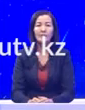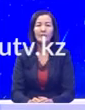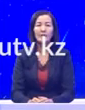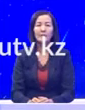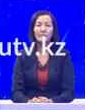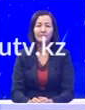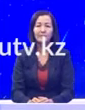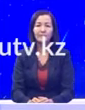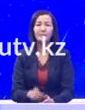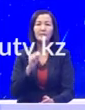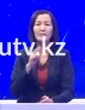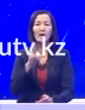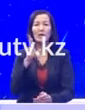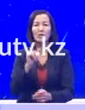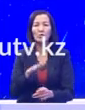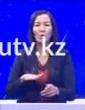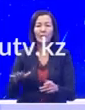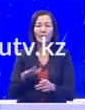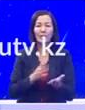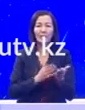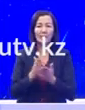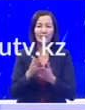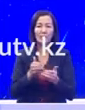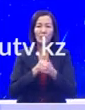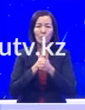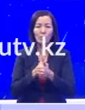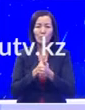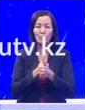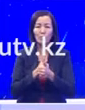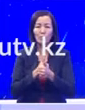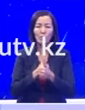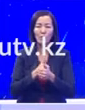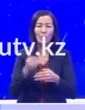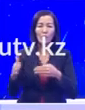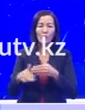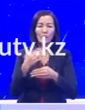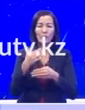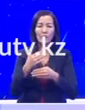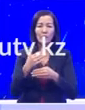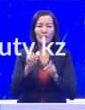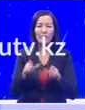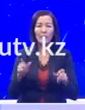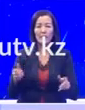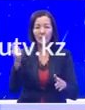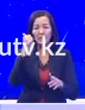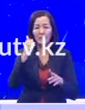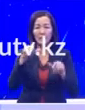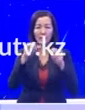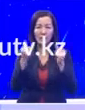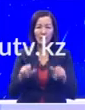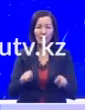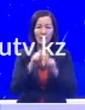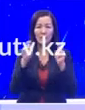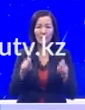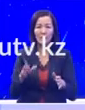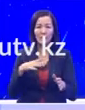Жазықсыз құрбандар ел жадында Ақсу ауданында саяси қуғын сүргін құрбандарына арналған ескерткіш ашылды. Сағабен ауылында орнатылған